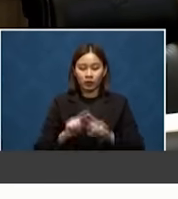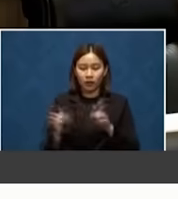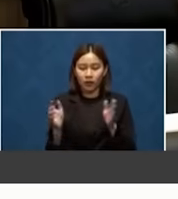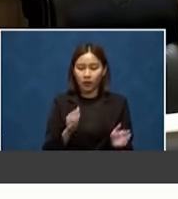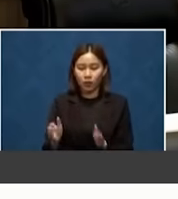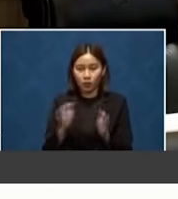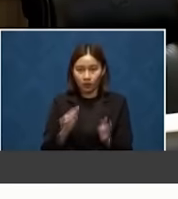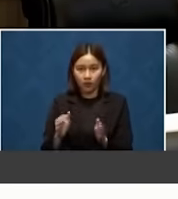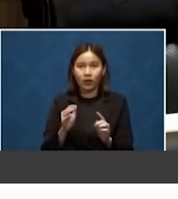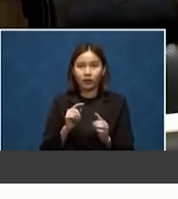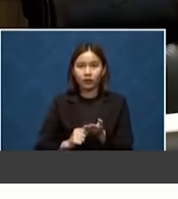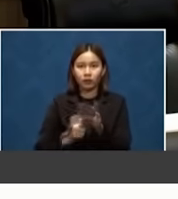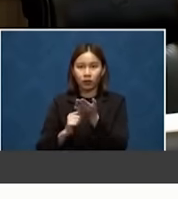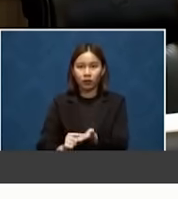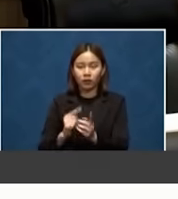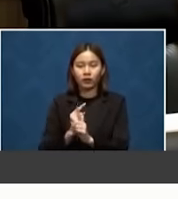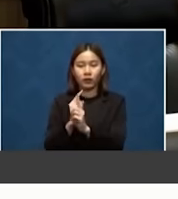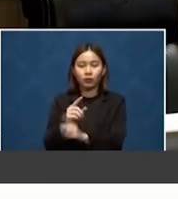ติชอบด้วยข้อบังคับ